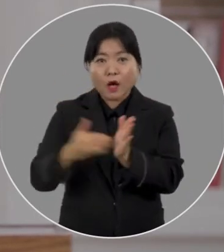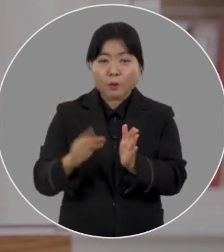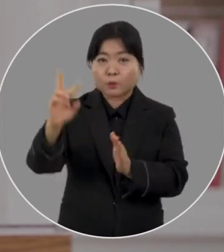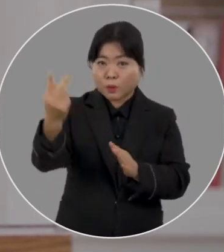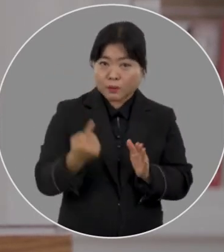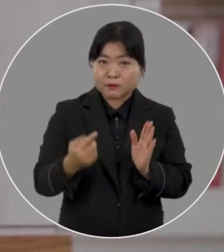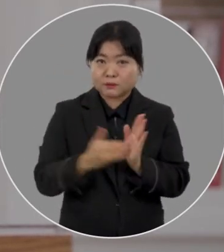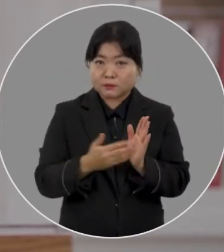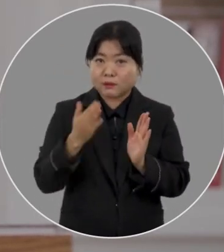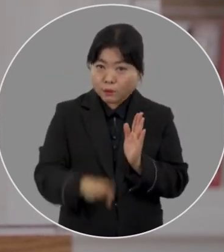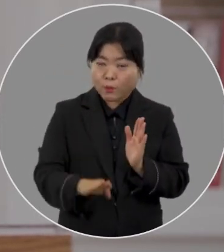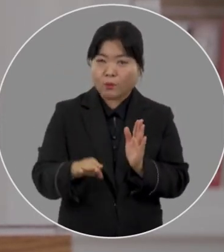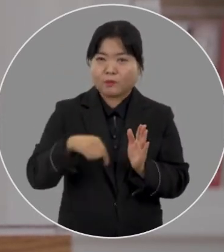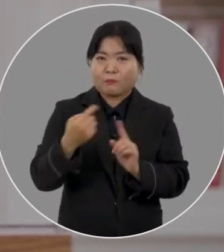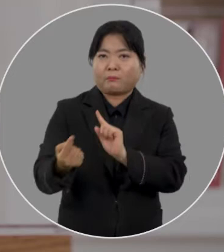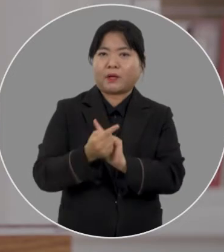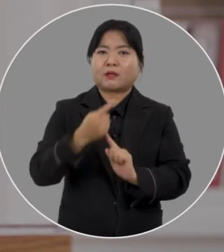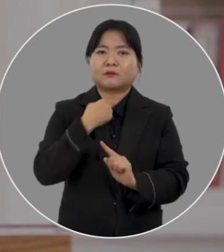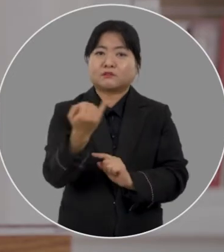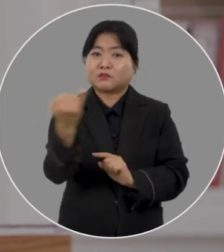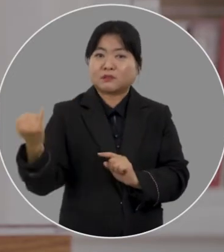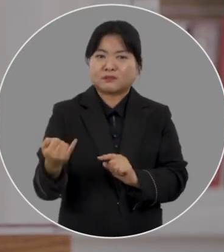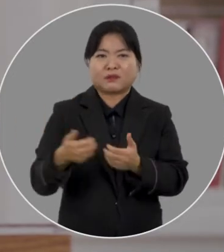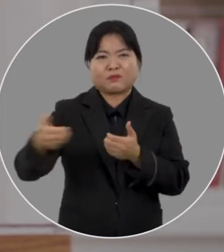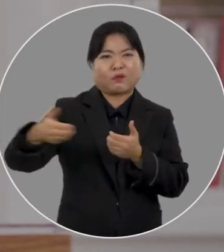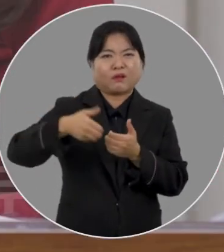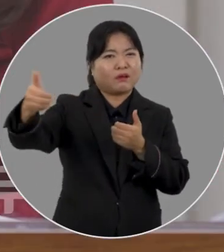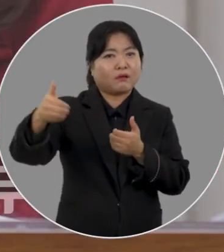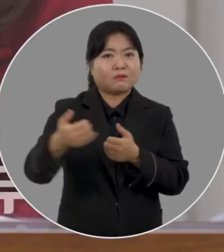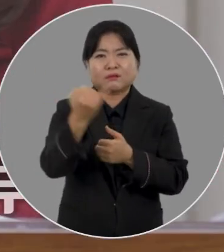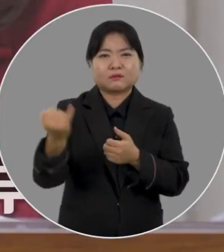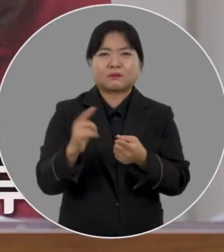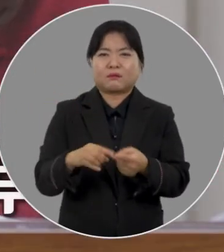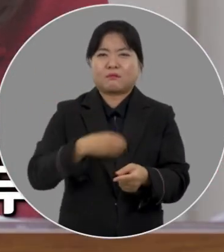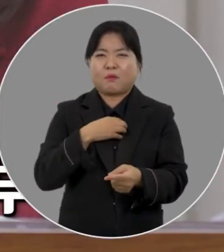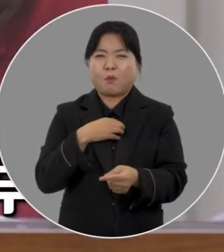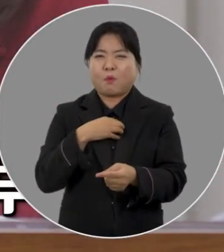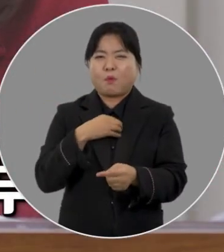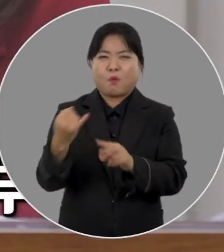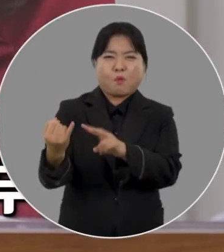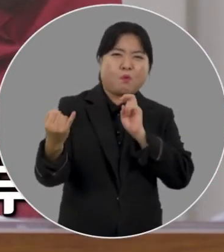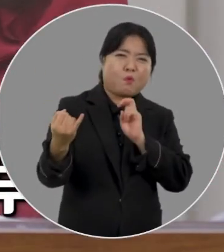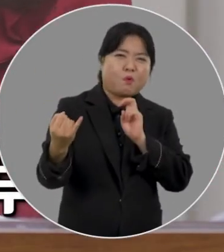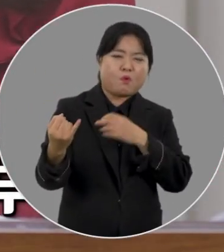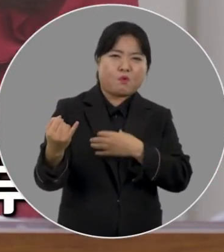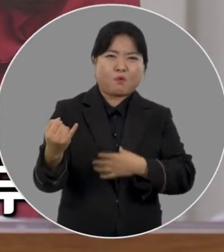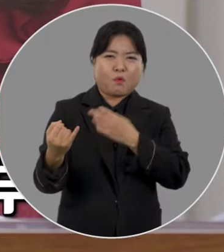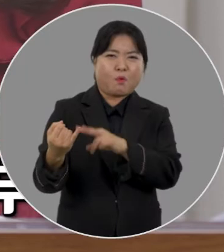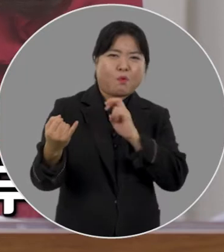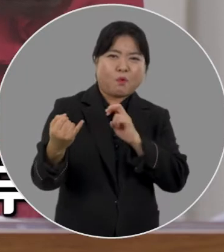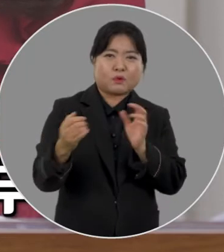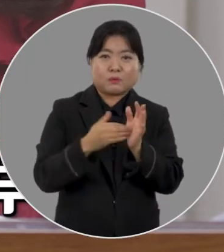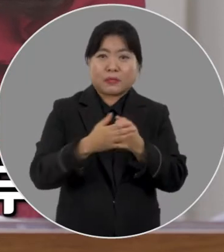하고 조국에 돌아왔음에도 결국 자기가 만났던 여성이 떠났을 때 여성 혐오에 대한 그러니까 자기 존재의